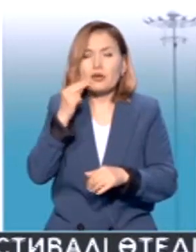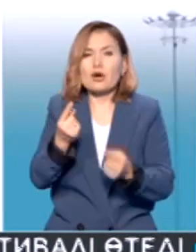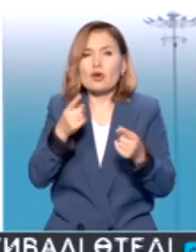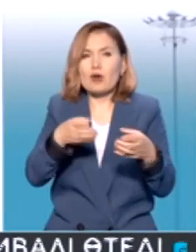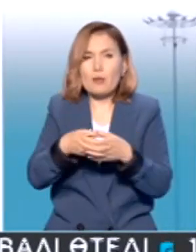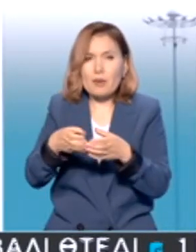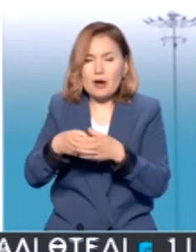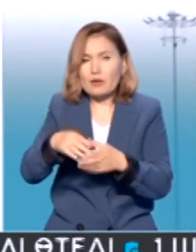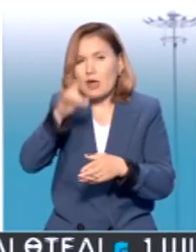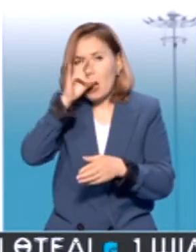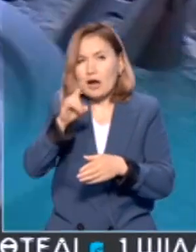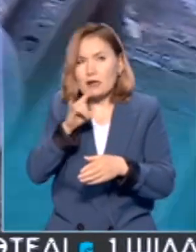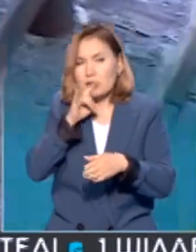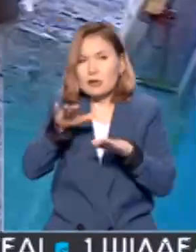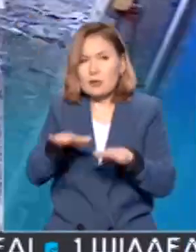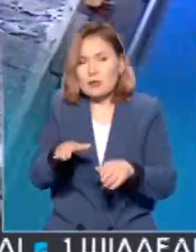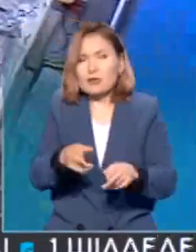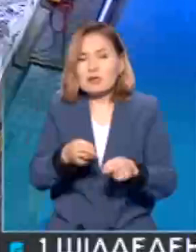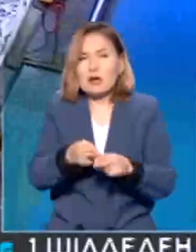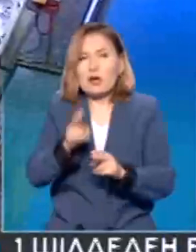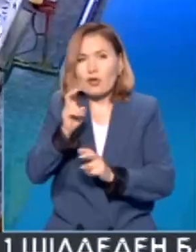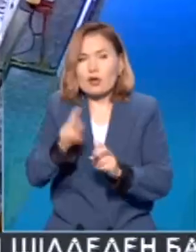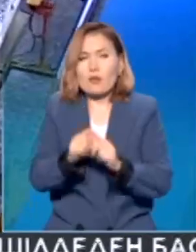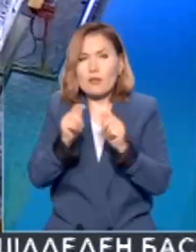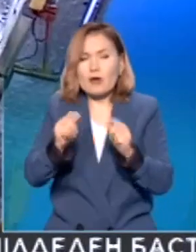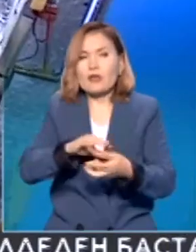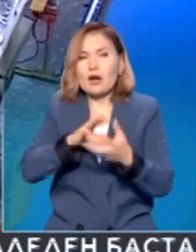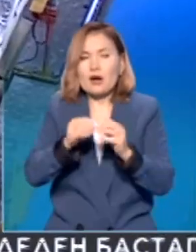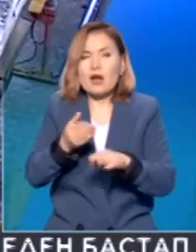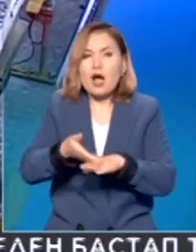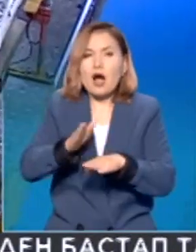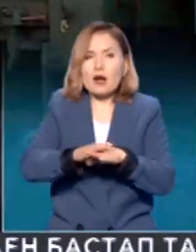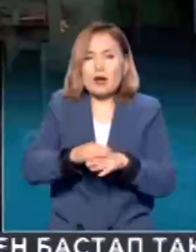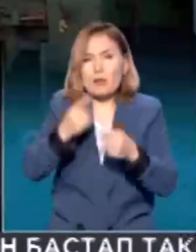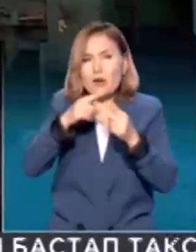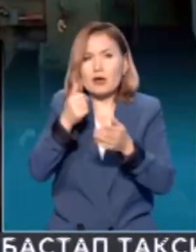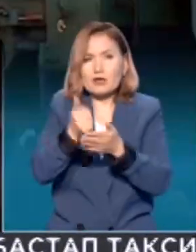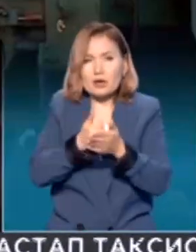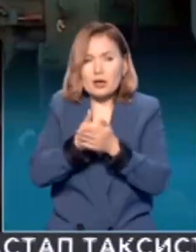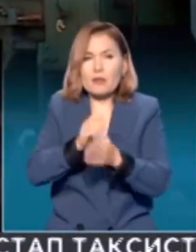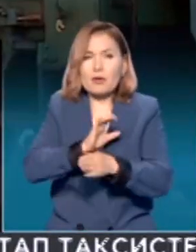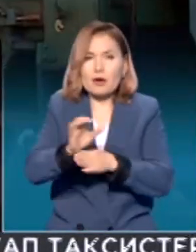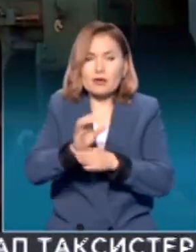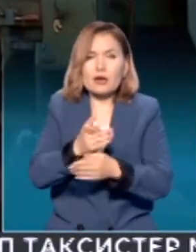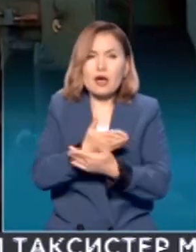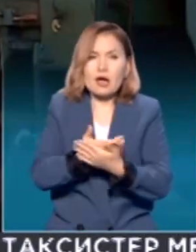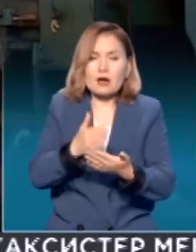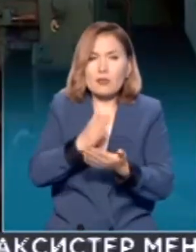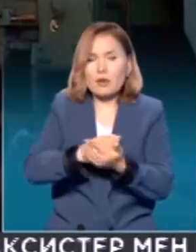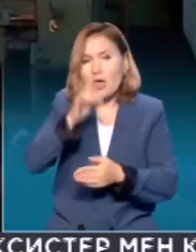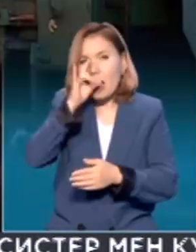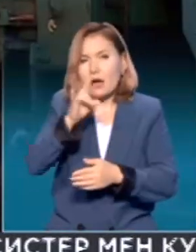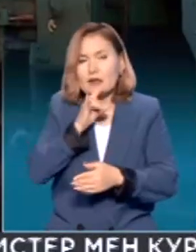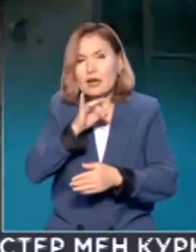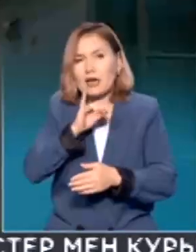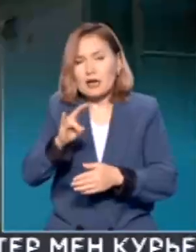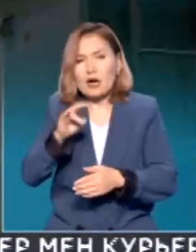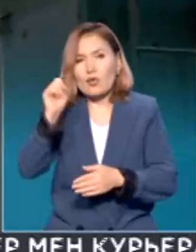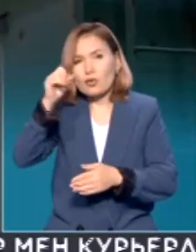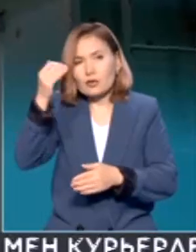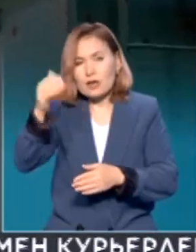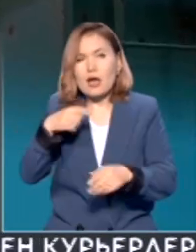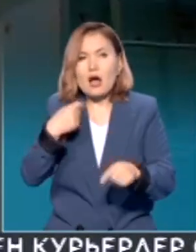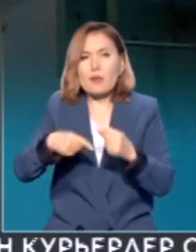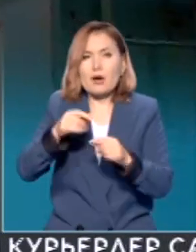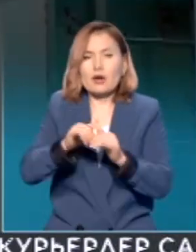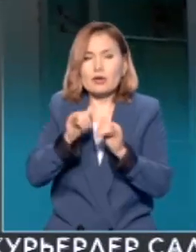компаниялары осылай тауарын экспорттап жүр. Оның ішінде ауыр өнеркәсіпке қажетті станоктар, қосалқы бөлшектер сынды бұйымдар бар. Қазақстан, Иран, Өзбекстан сынды елдермен